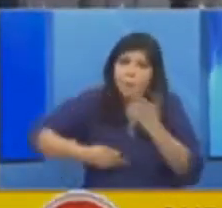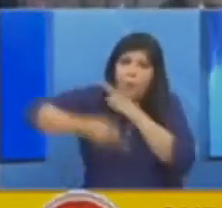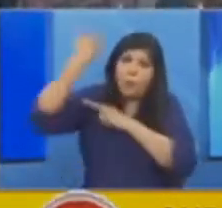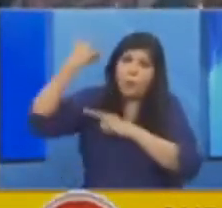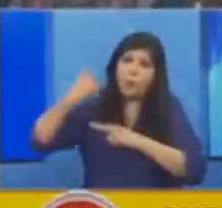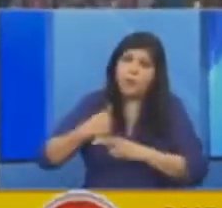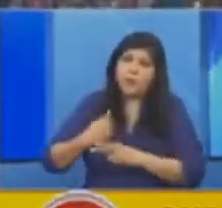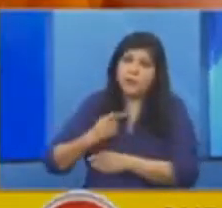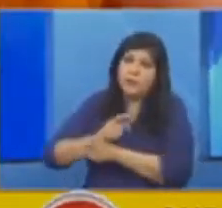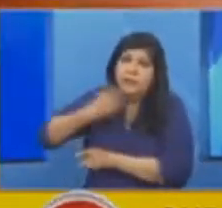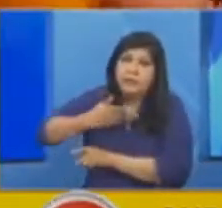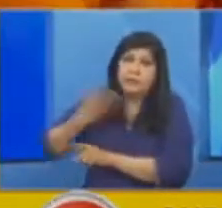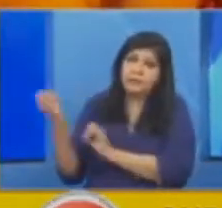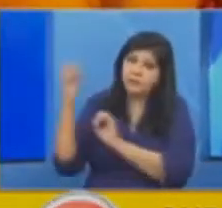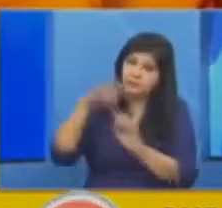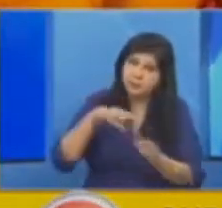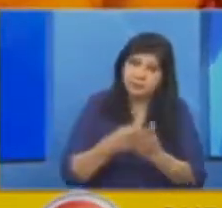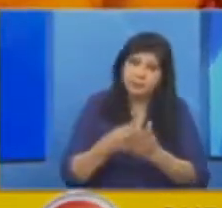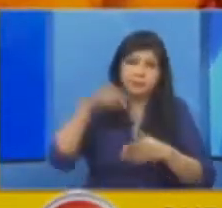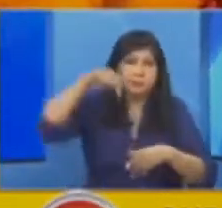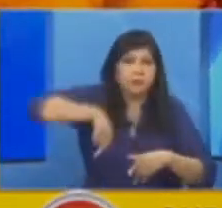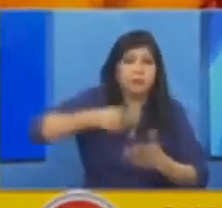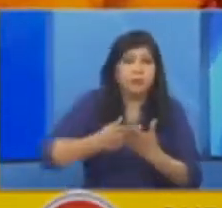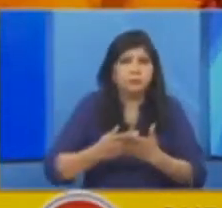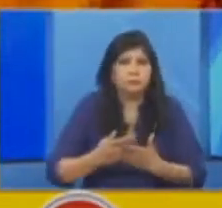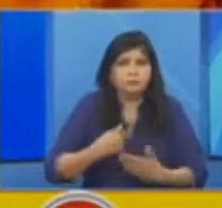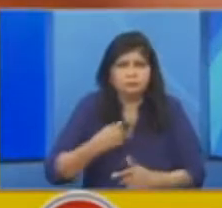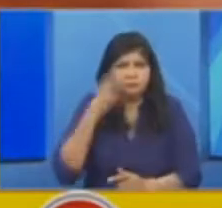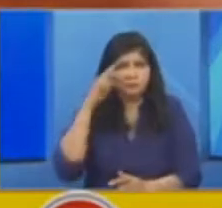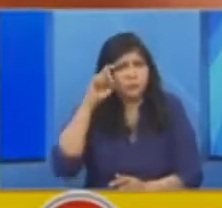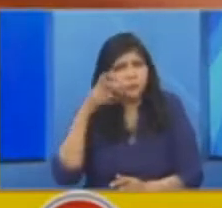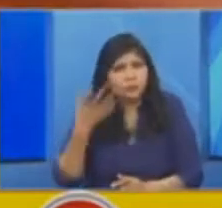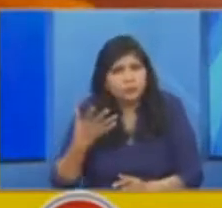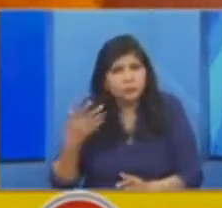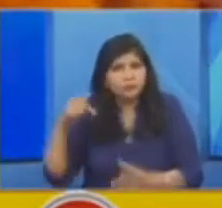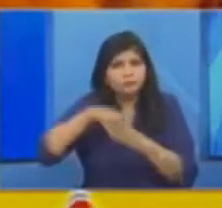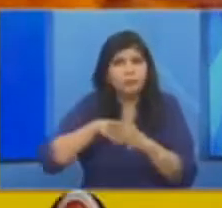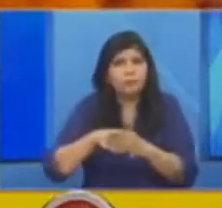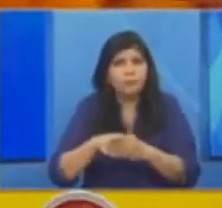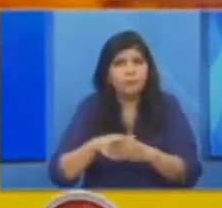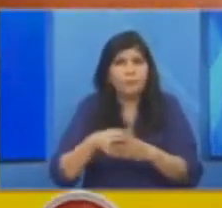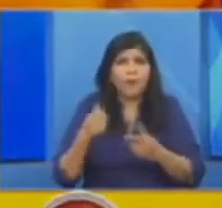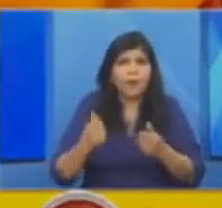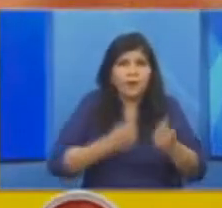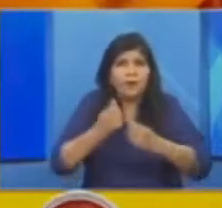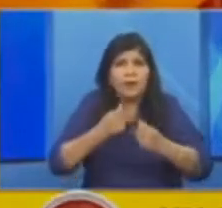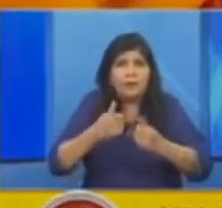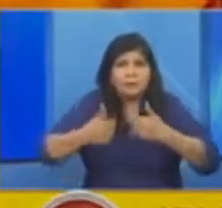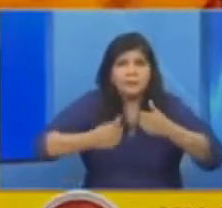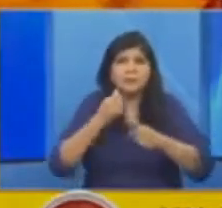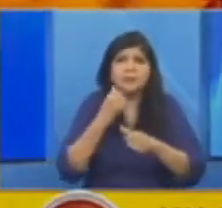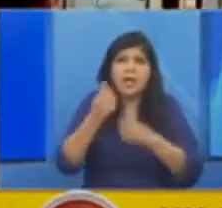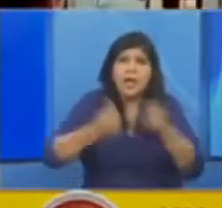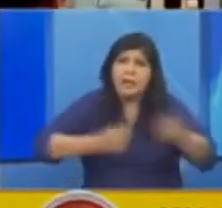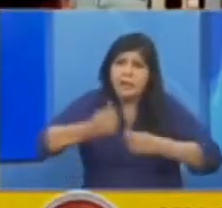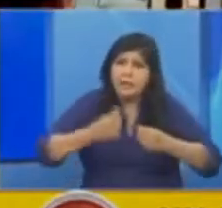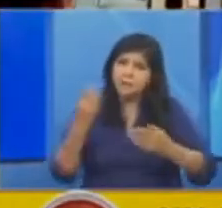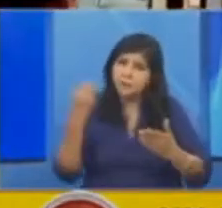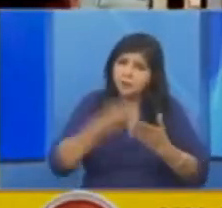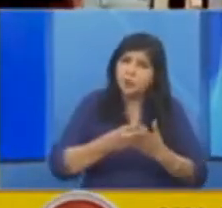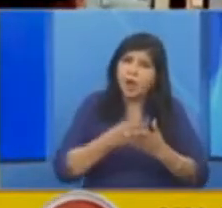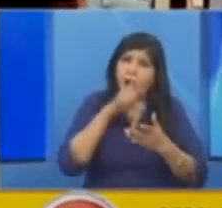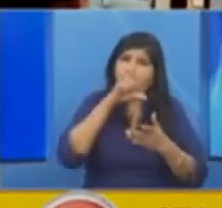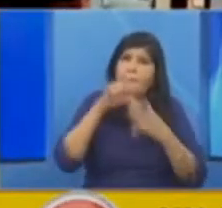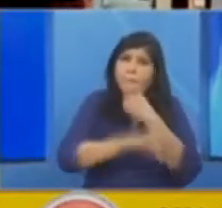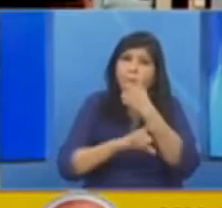इतियाथ रहा है कि हां हम उन पर गेम्स बना सकते हैं मैं देश के युवा टालेंट से कहता हूँ आप